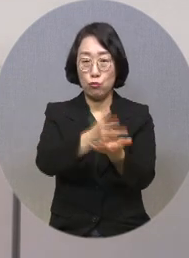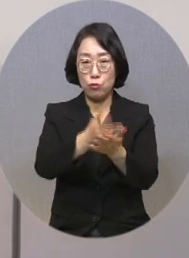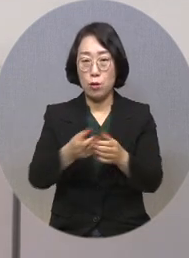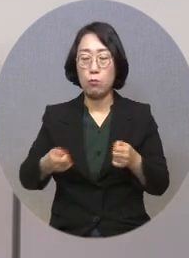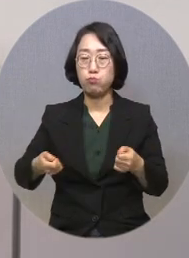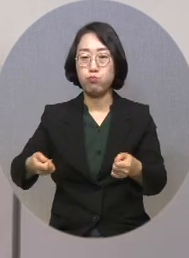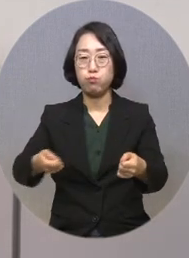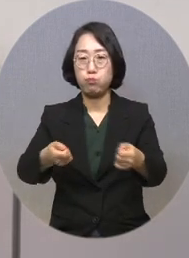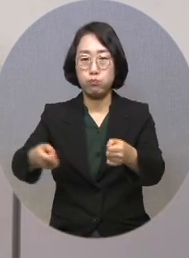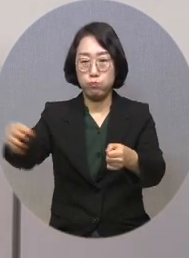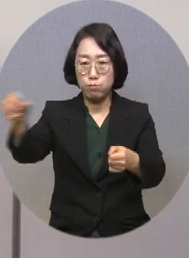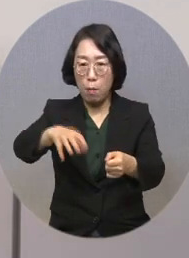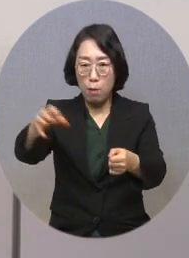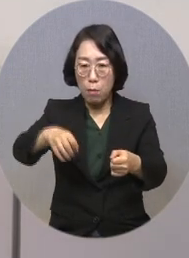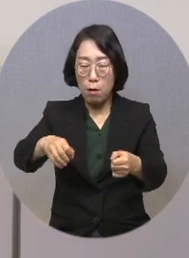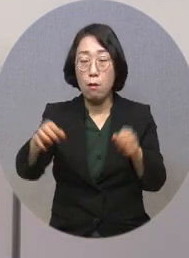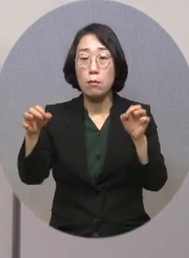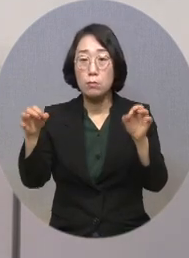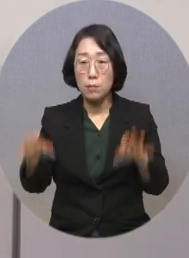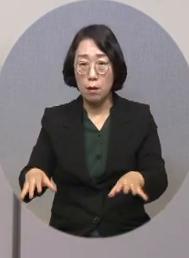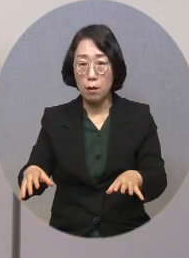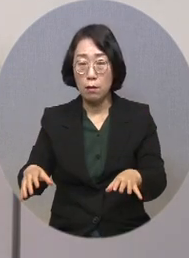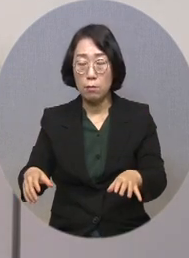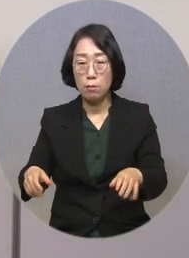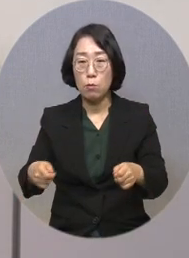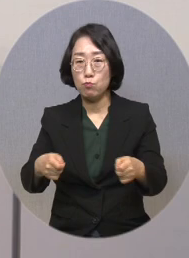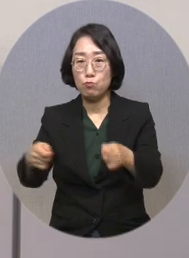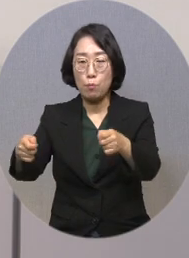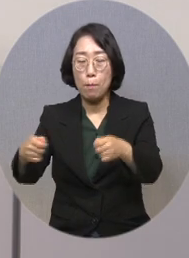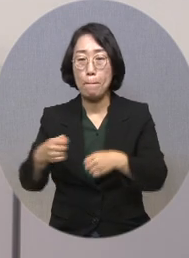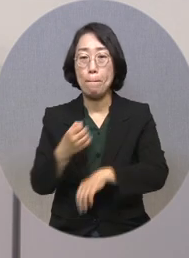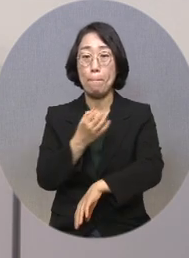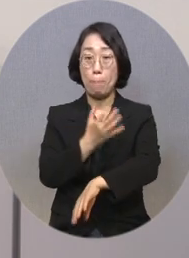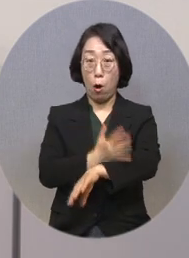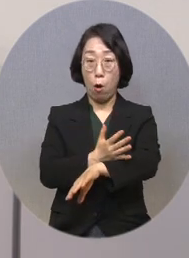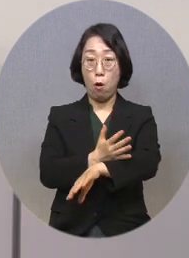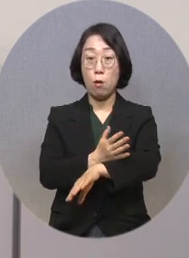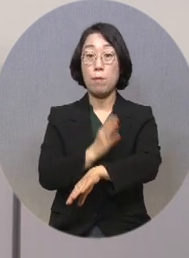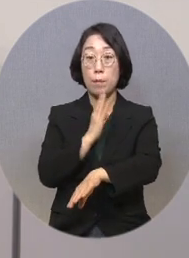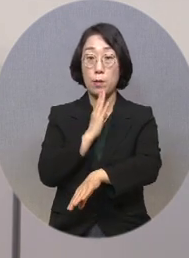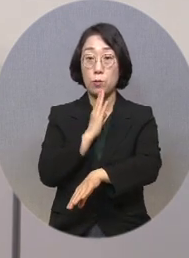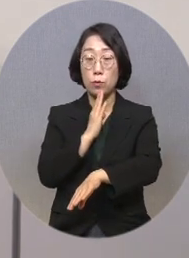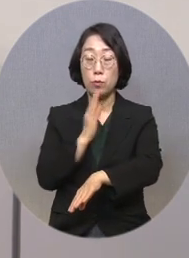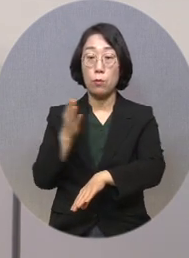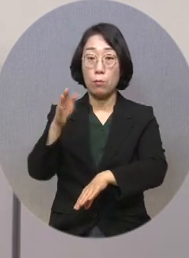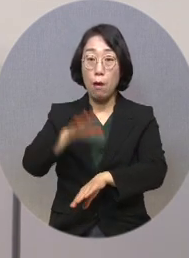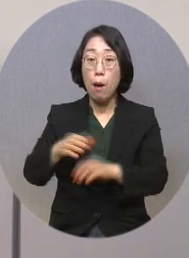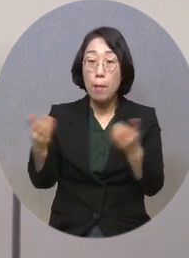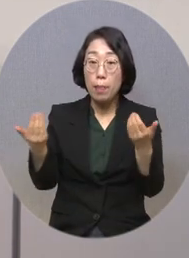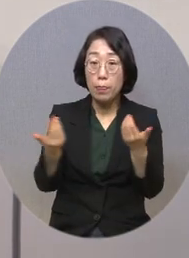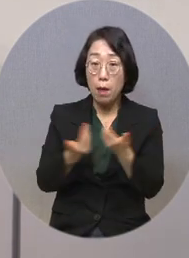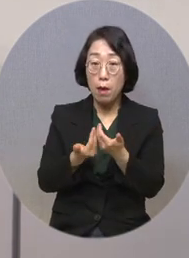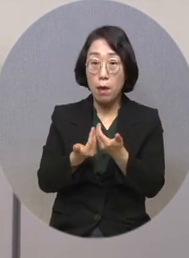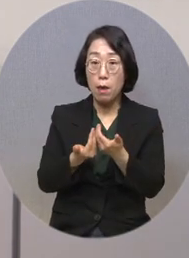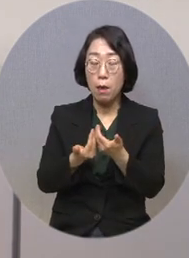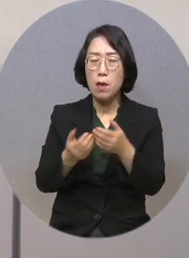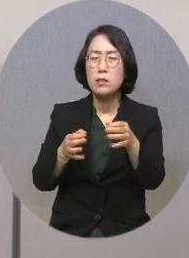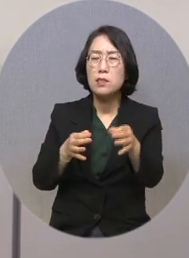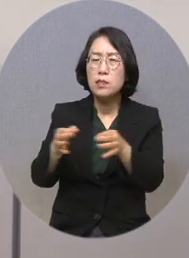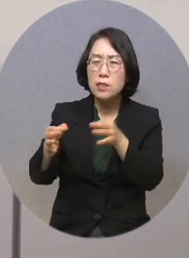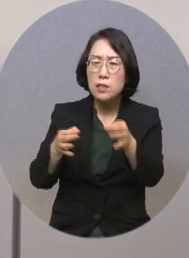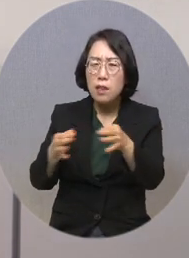담아서 주차차까지 쉽게 담아갈 수 있었습니다. 반면